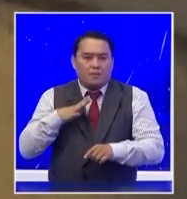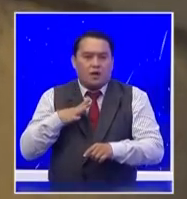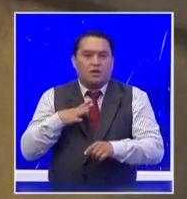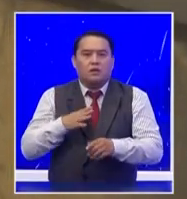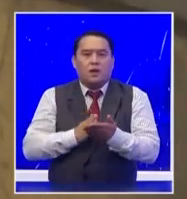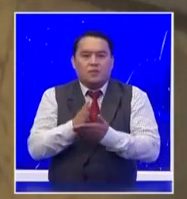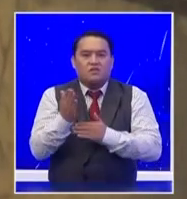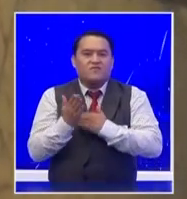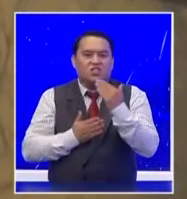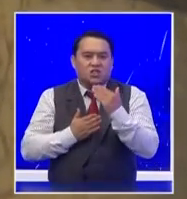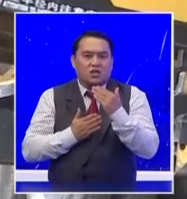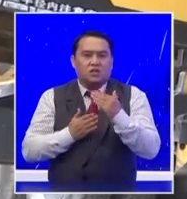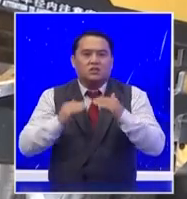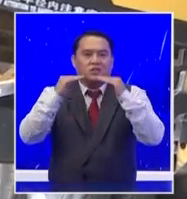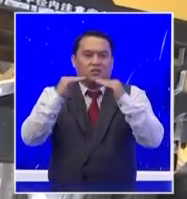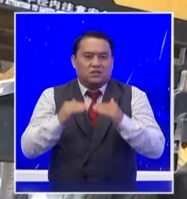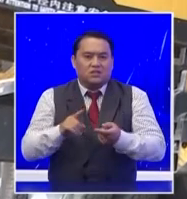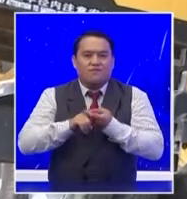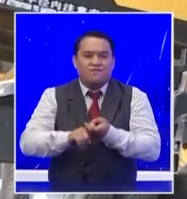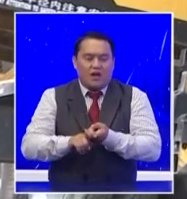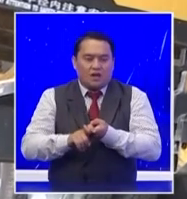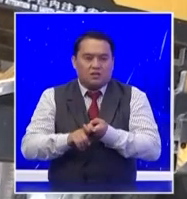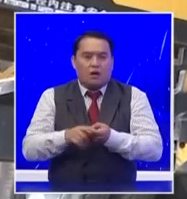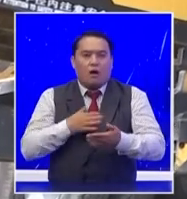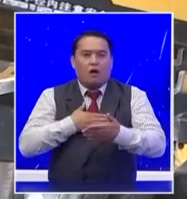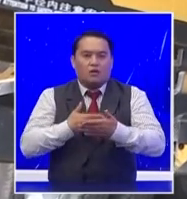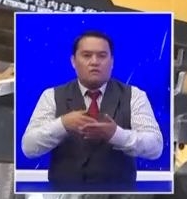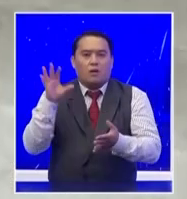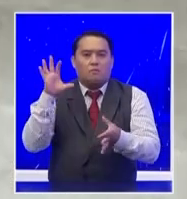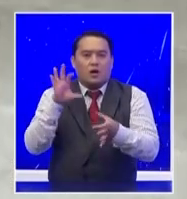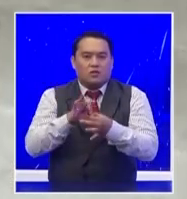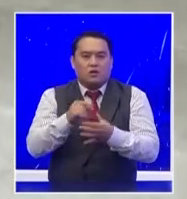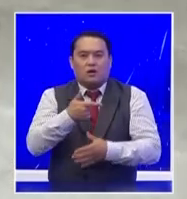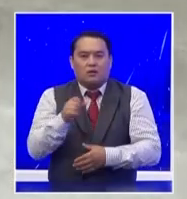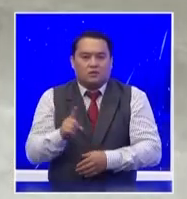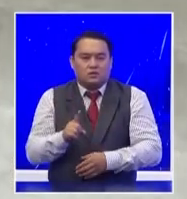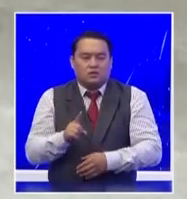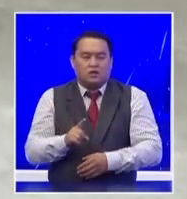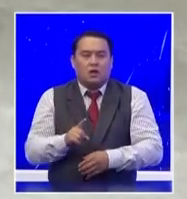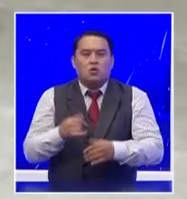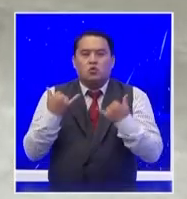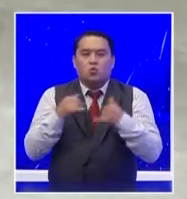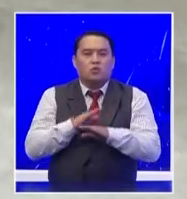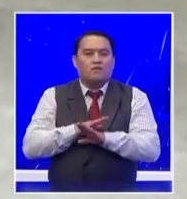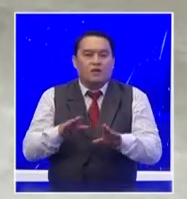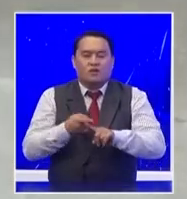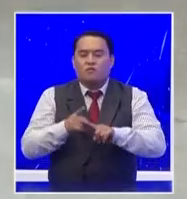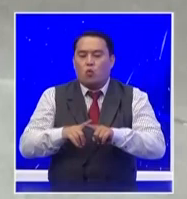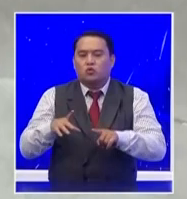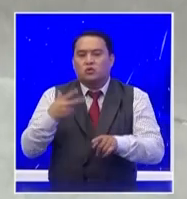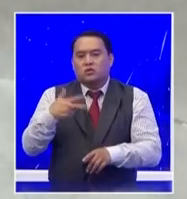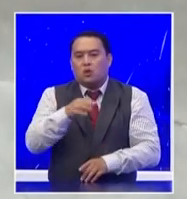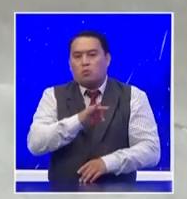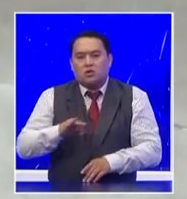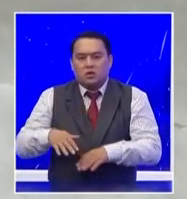были на порядок выше. Снижение продаж связывают с пандемией и с активным подключением горожан к газоснабжению. Оно и неудивительно. Более 30%